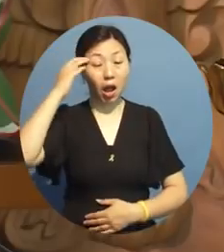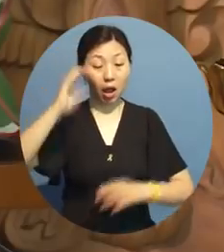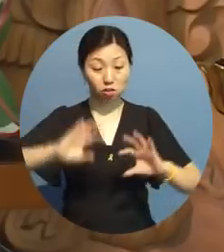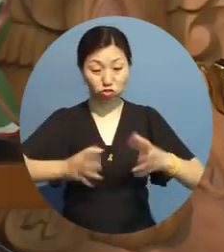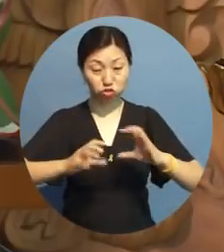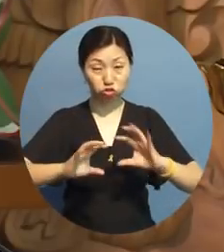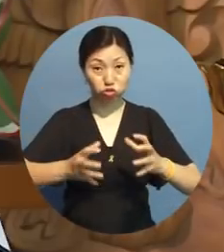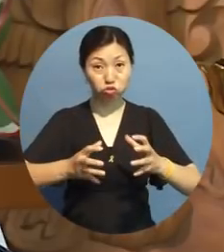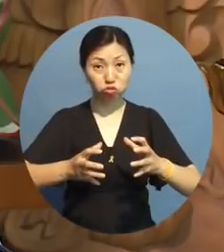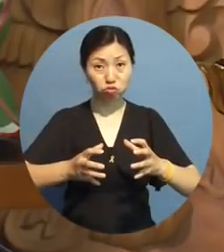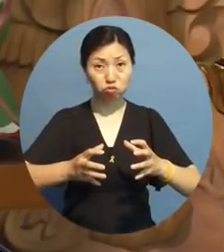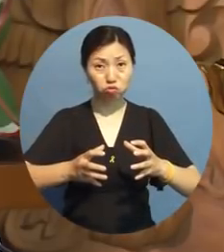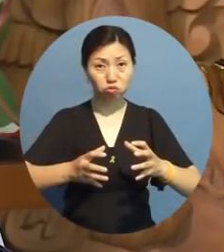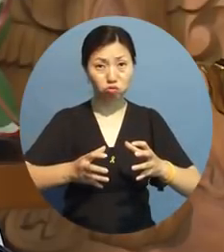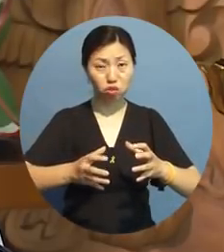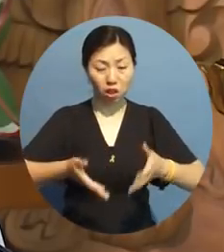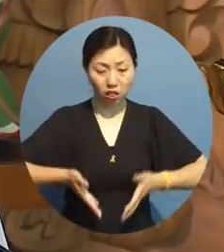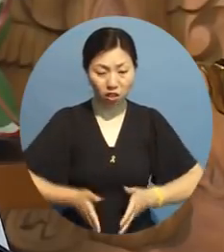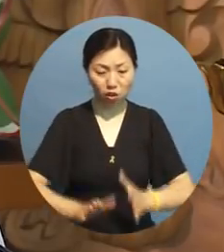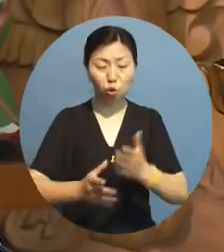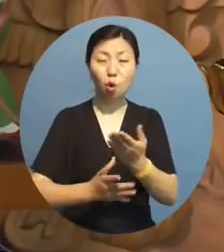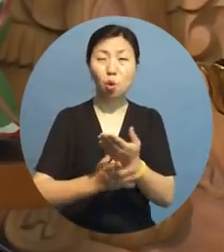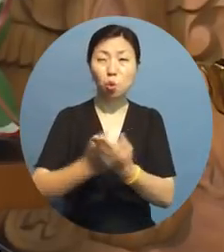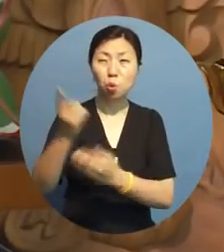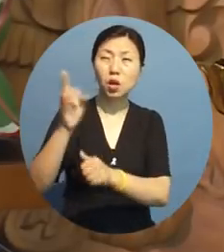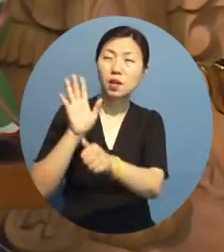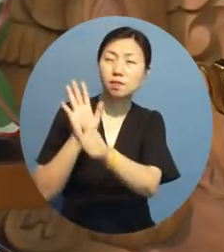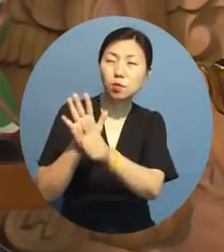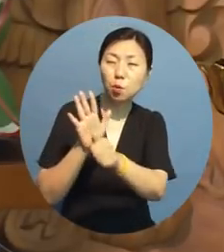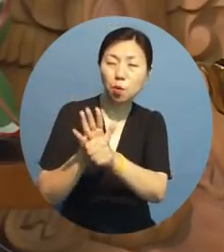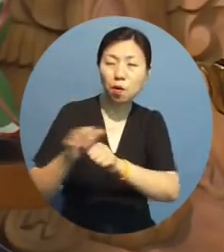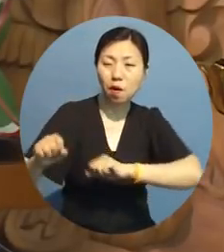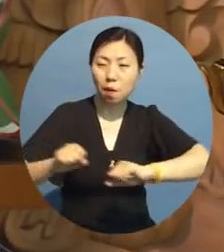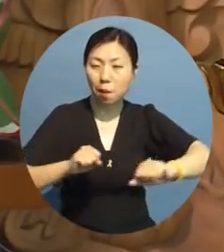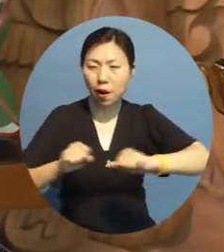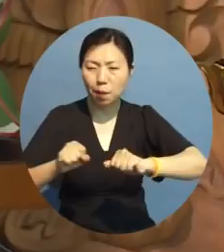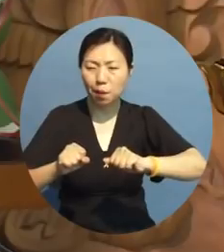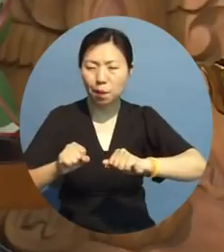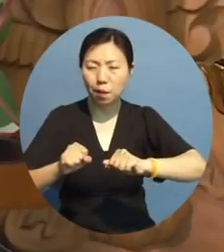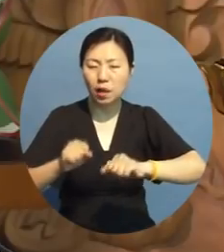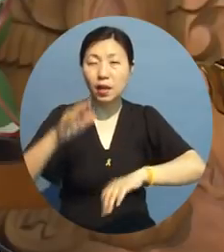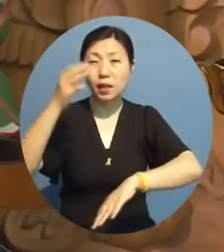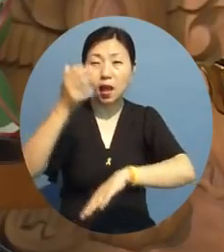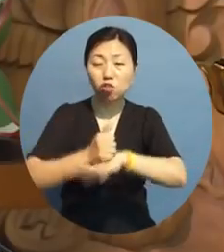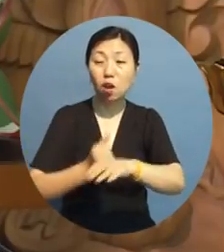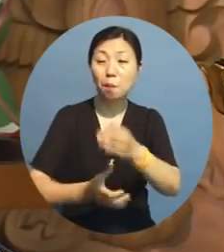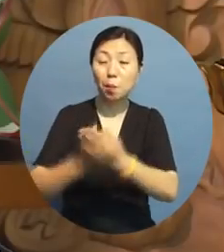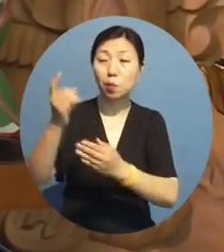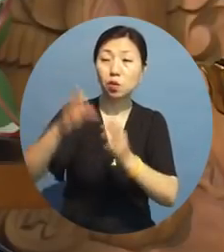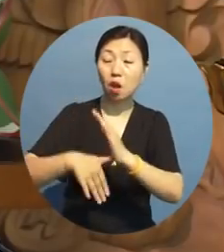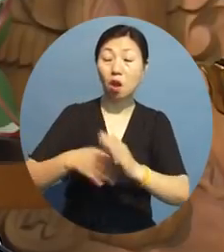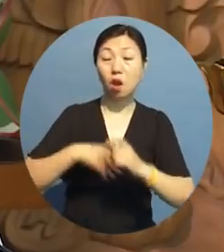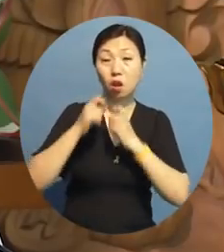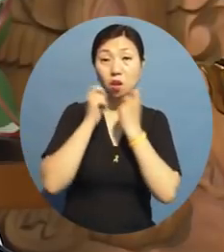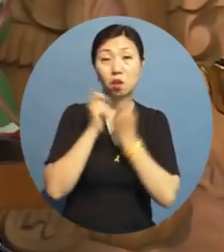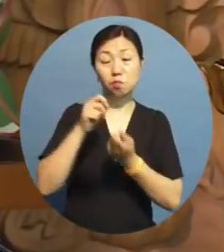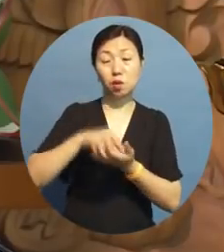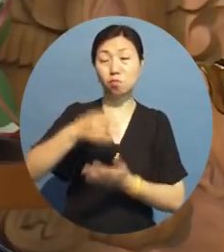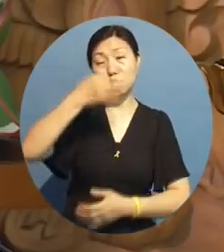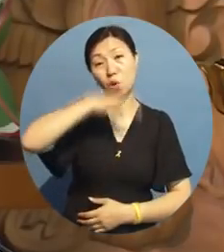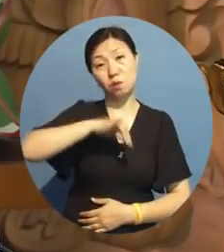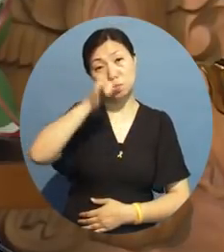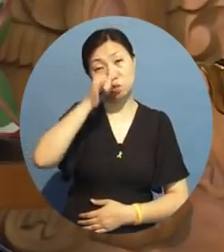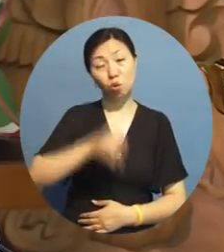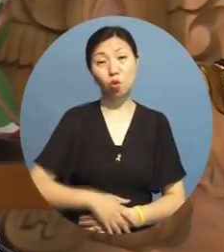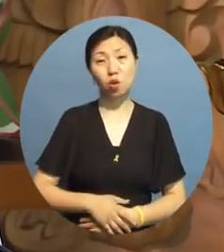통일에 조금이라도 도움이 되는 일을 하면 나중에 자기한테 좀 보람있게 안 느껴질까? 어? 이 대한민국에 나가지고 다